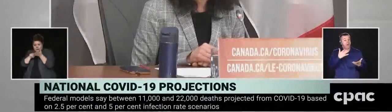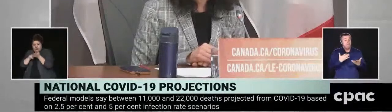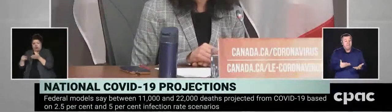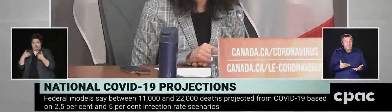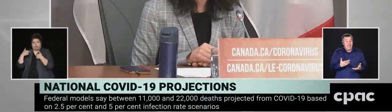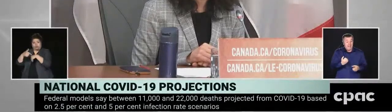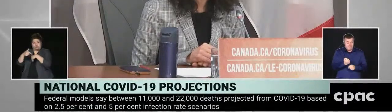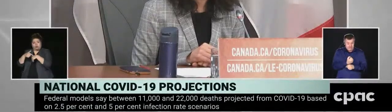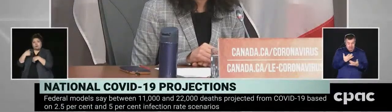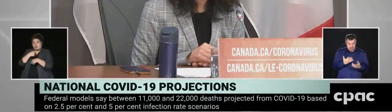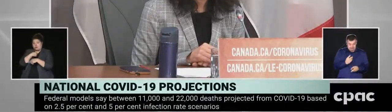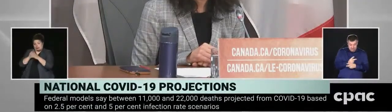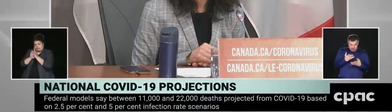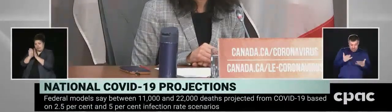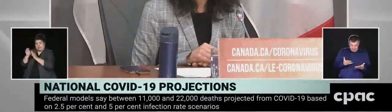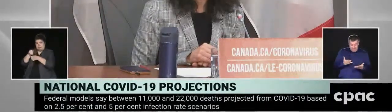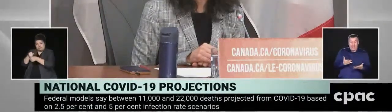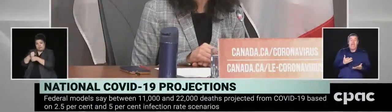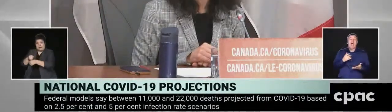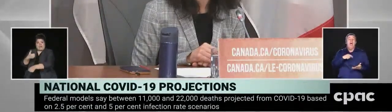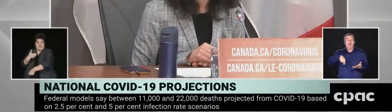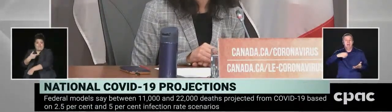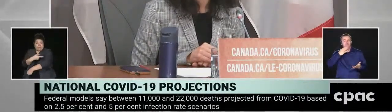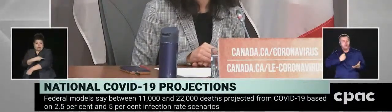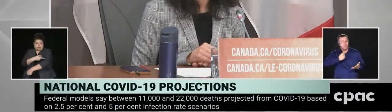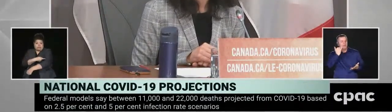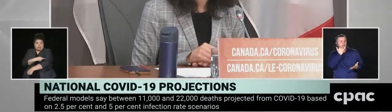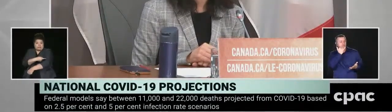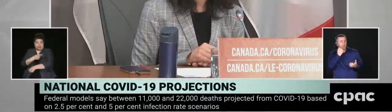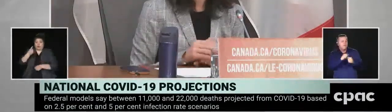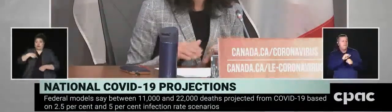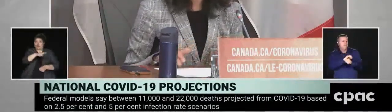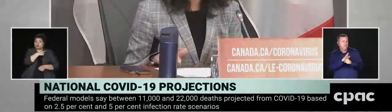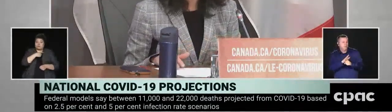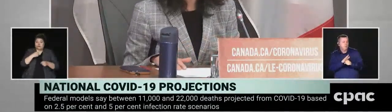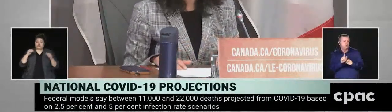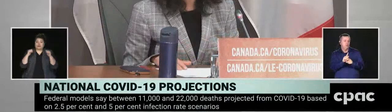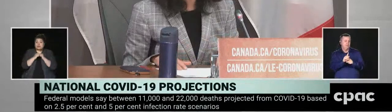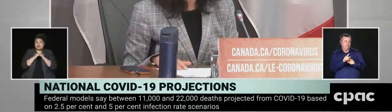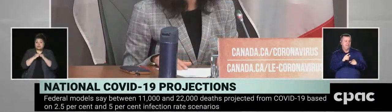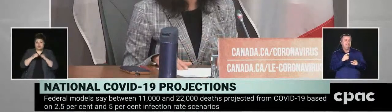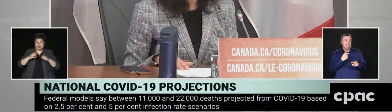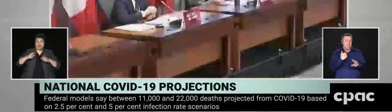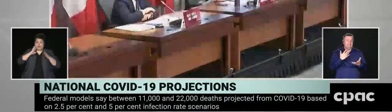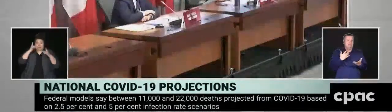the authors of our fate. Together, we can plank the epidemic curve.